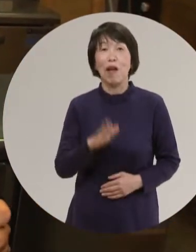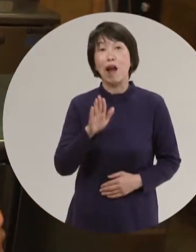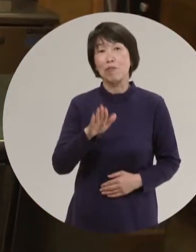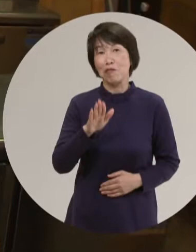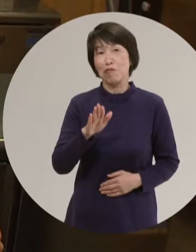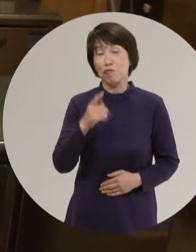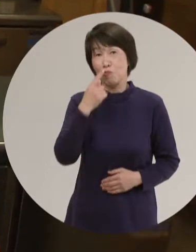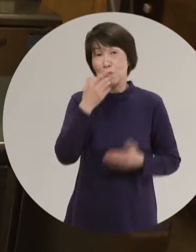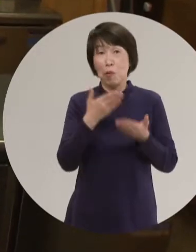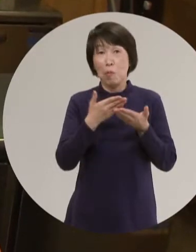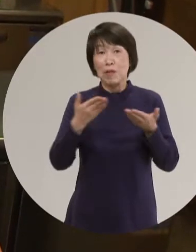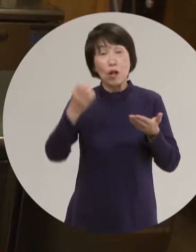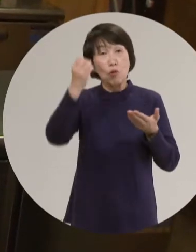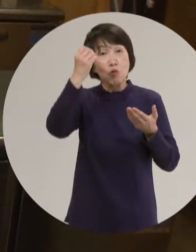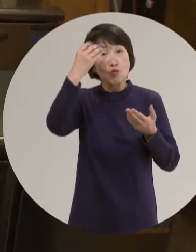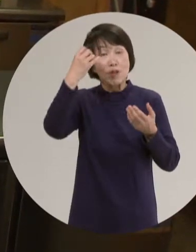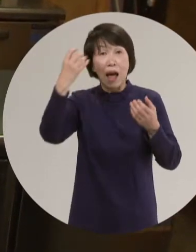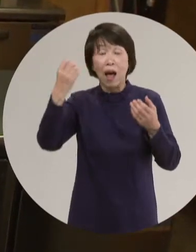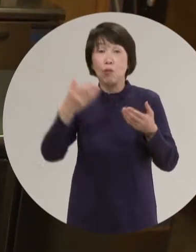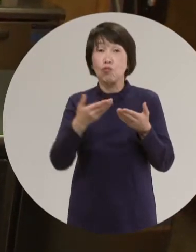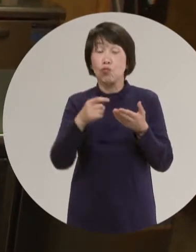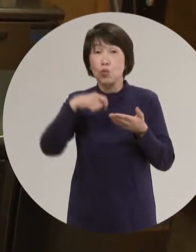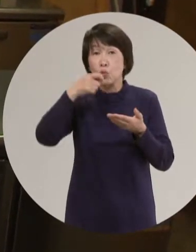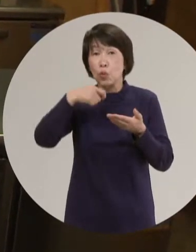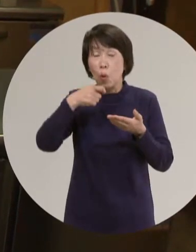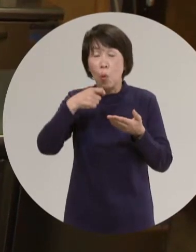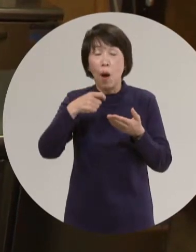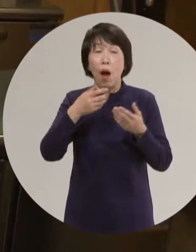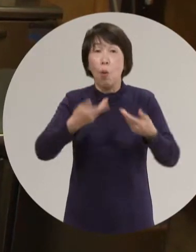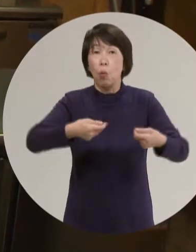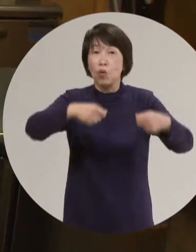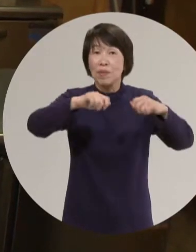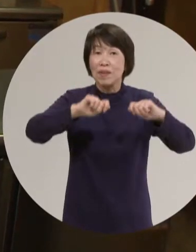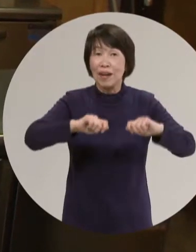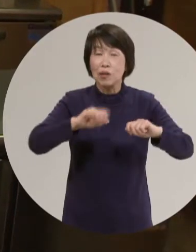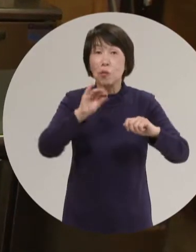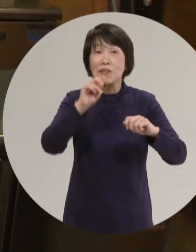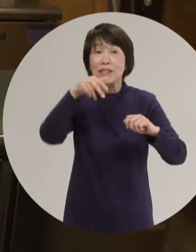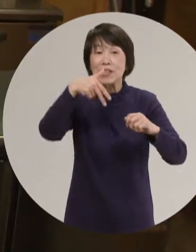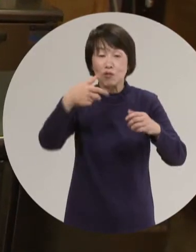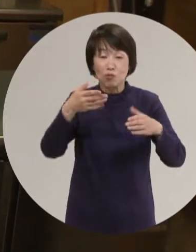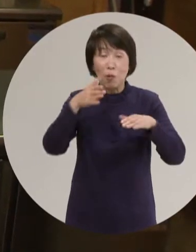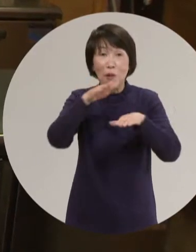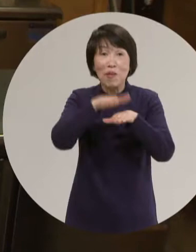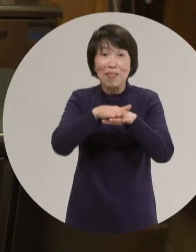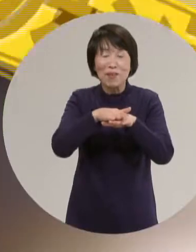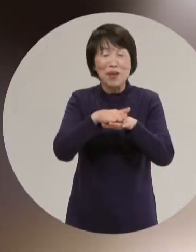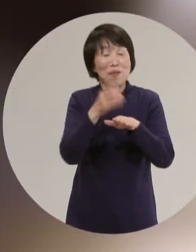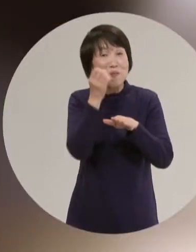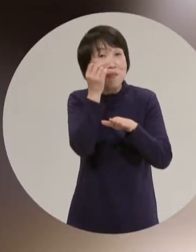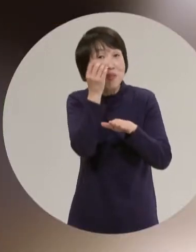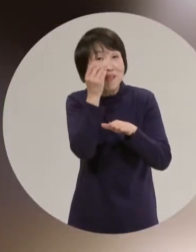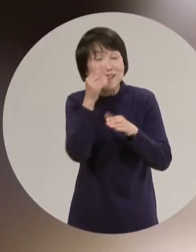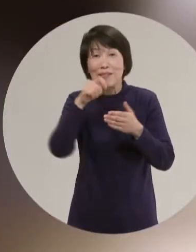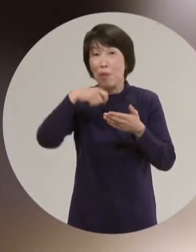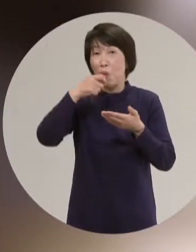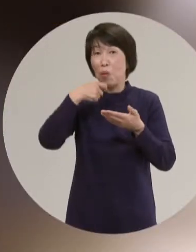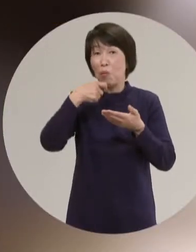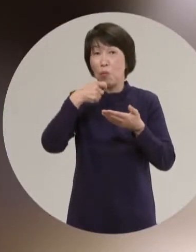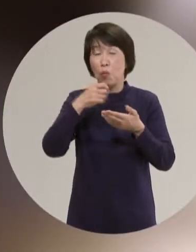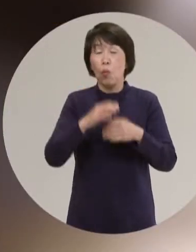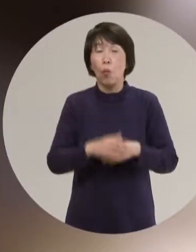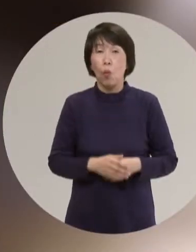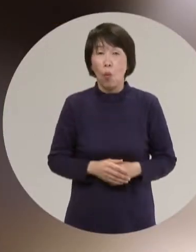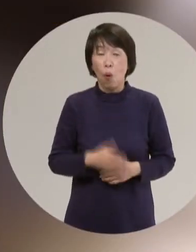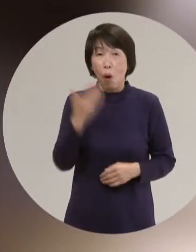のところのスターフードはお好み焼きとチーズフォンデュを組み合わせたちょっと面白いお好みになってます。 果たしてその